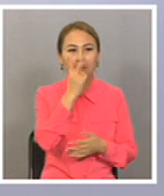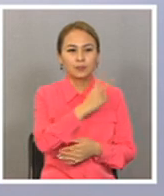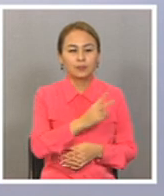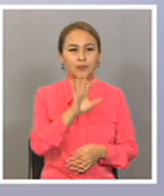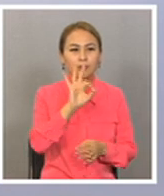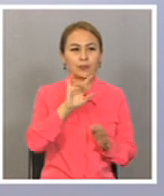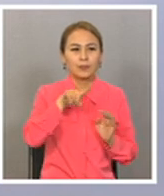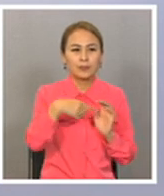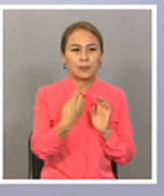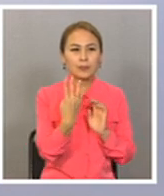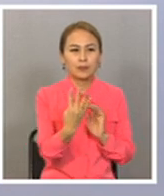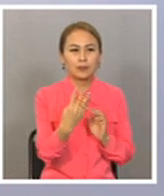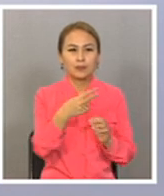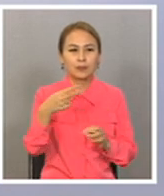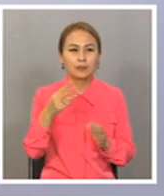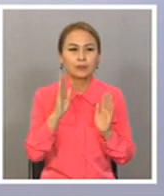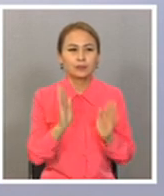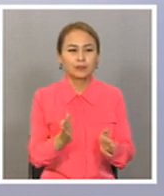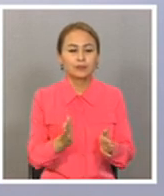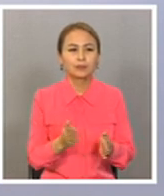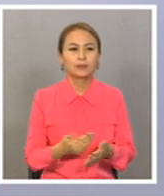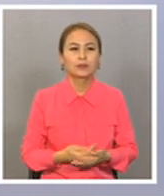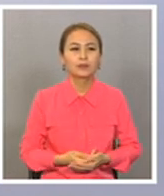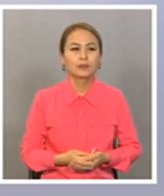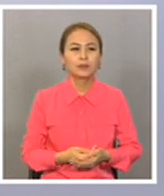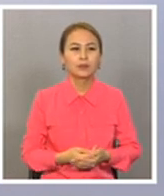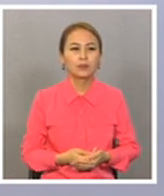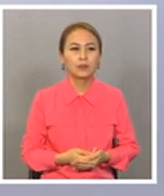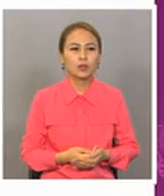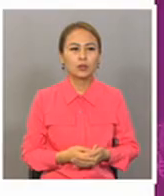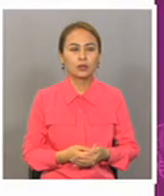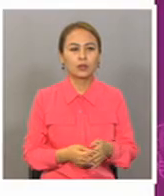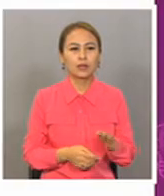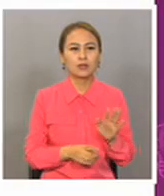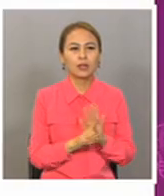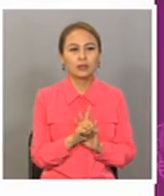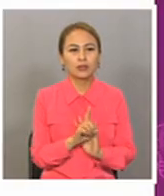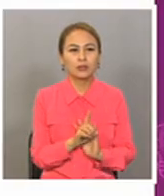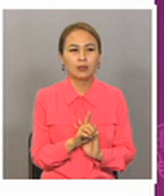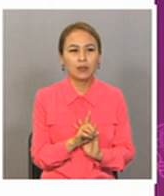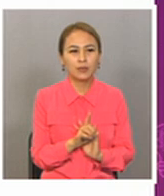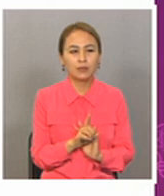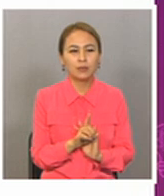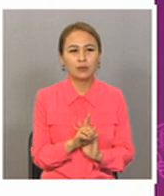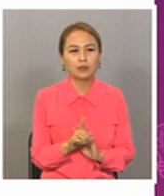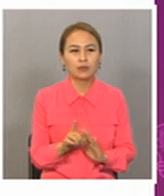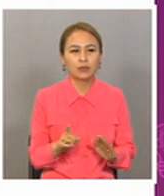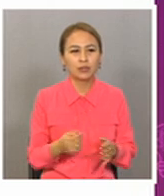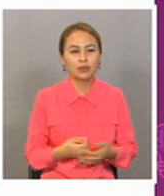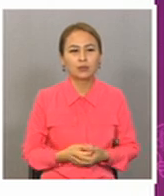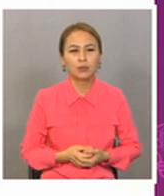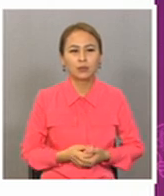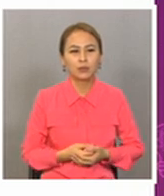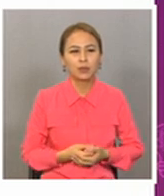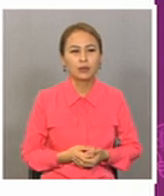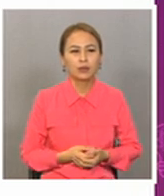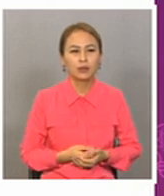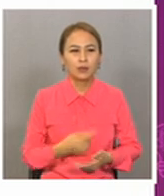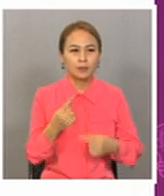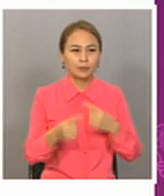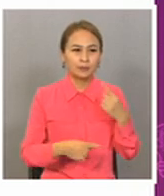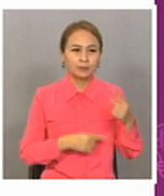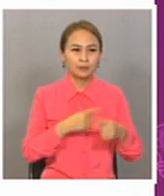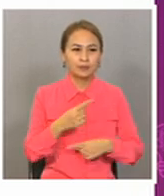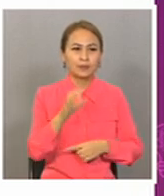10-нан 4-ке тең болады. Жазық қойық. Б нүктесінің координатасы 0 бүтін 10-нан 4-ке тең. Келесі